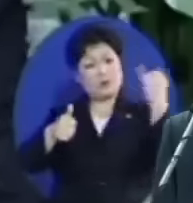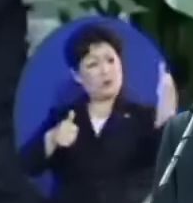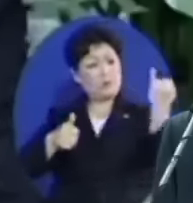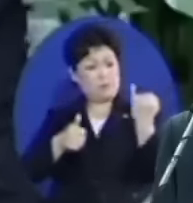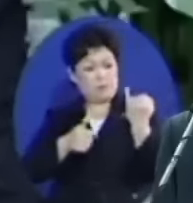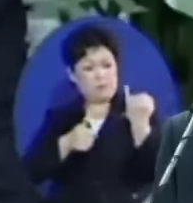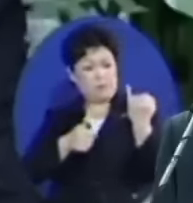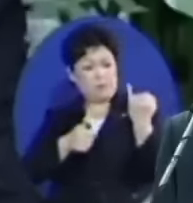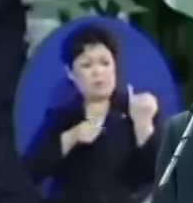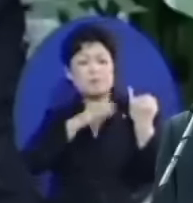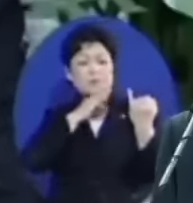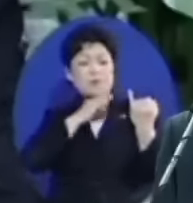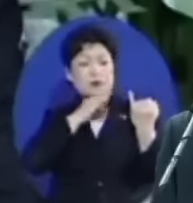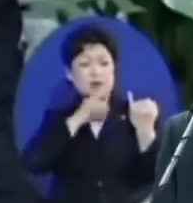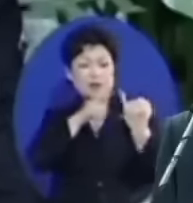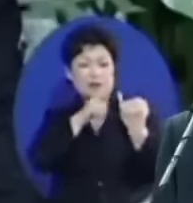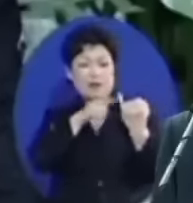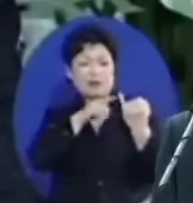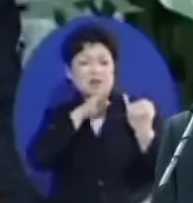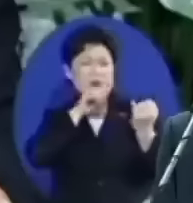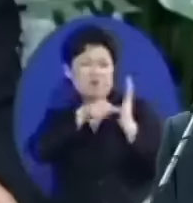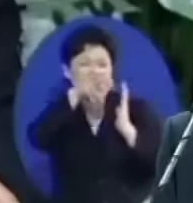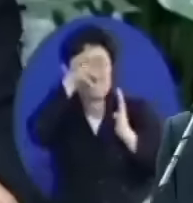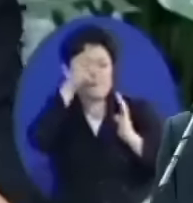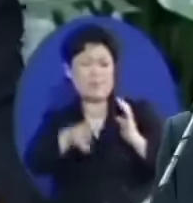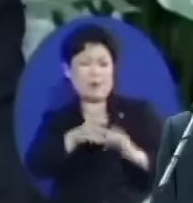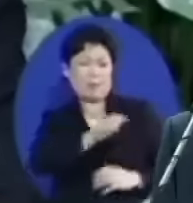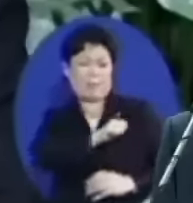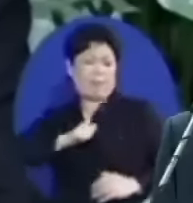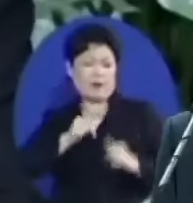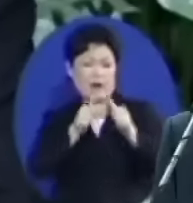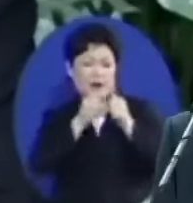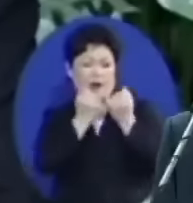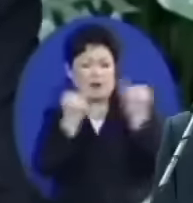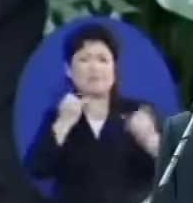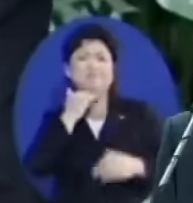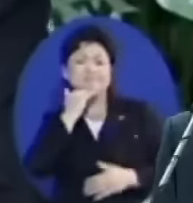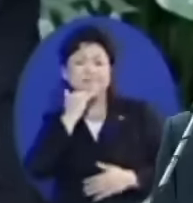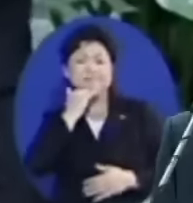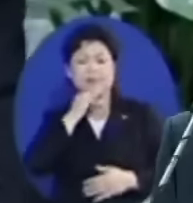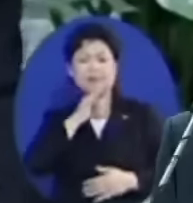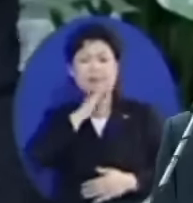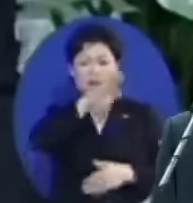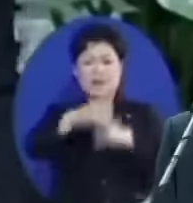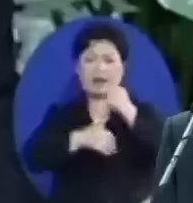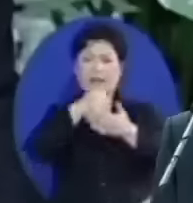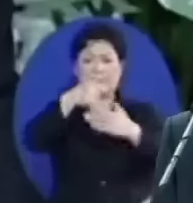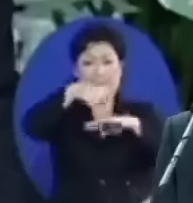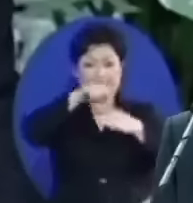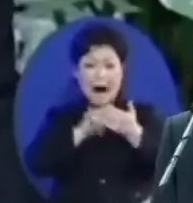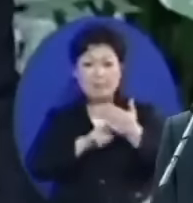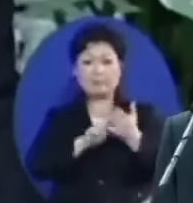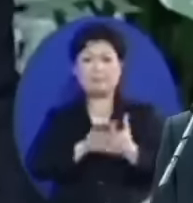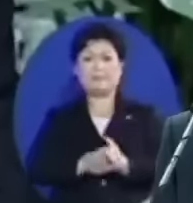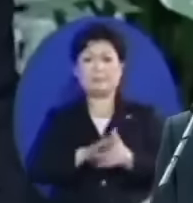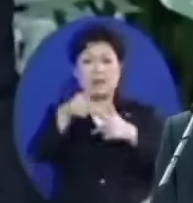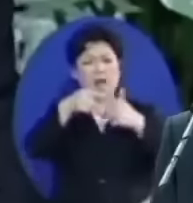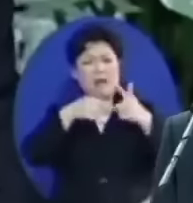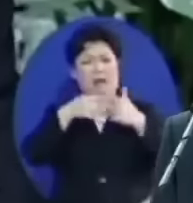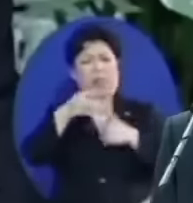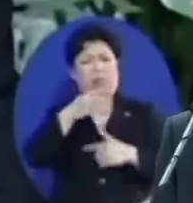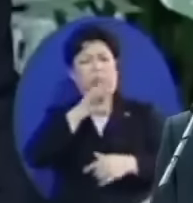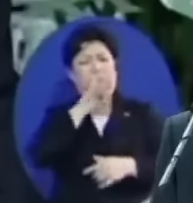사마리아에서 악명 높은 여자를 기다리고 있는 것입니다. 참으로 우리 하나님의 마음을 이해할 수